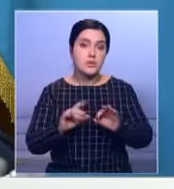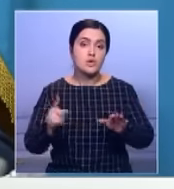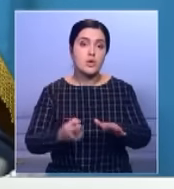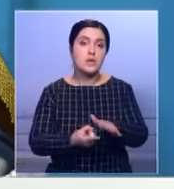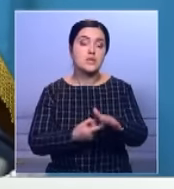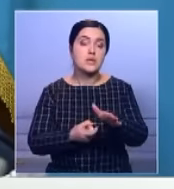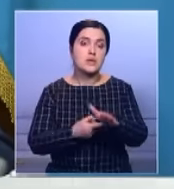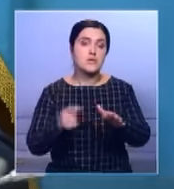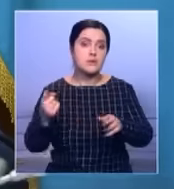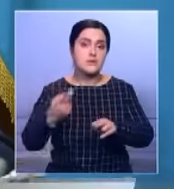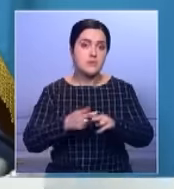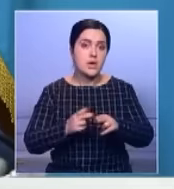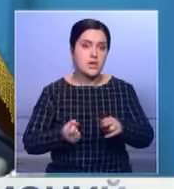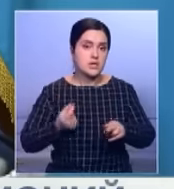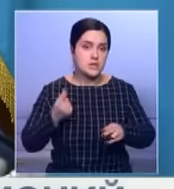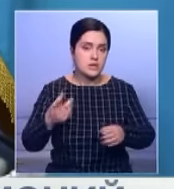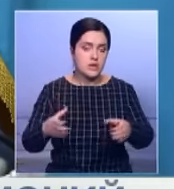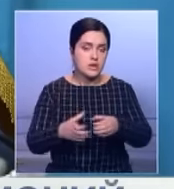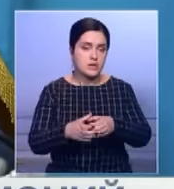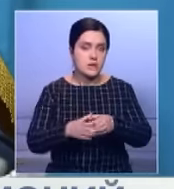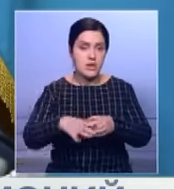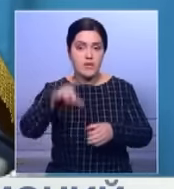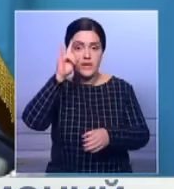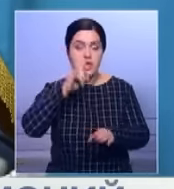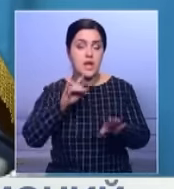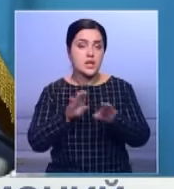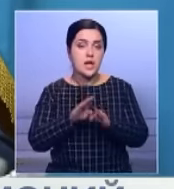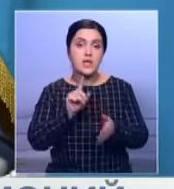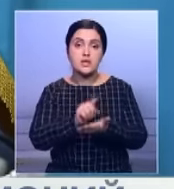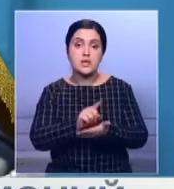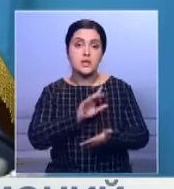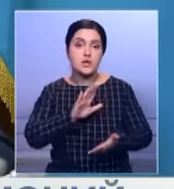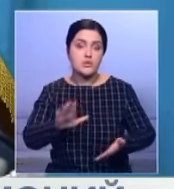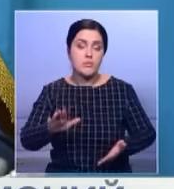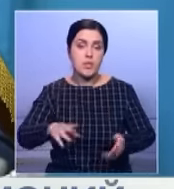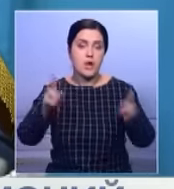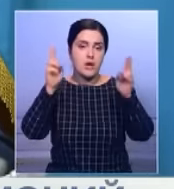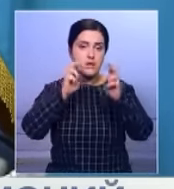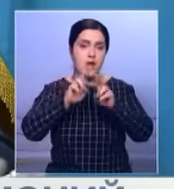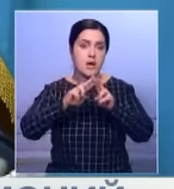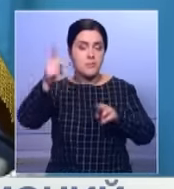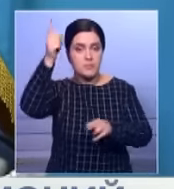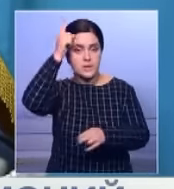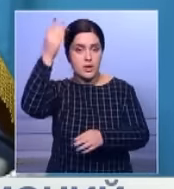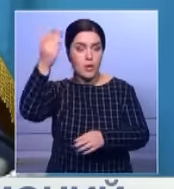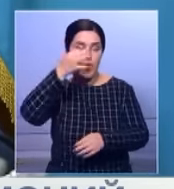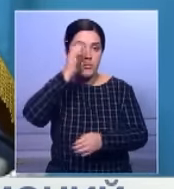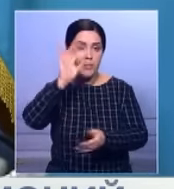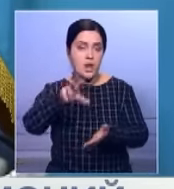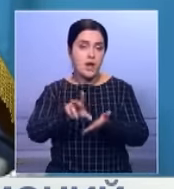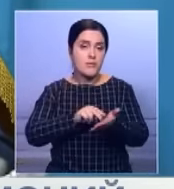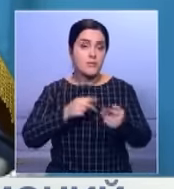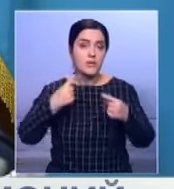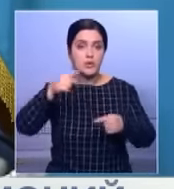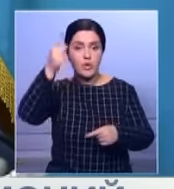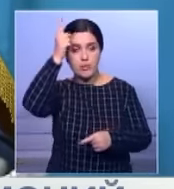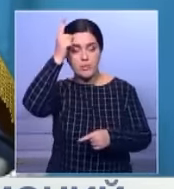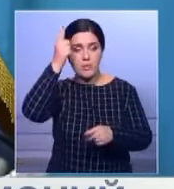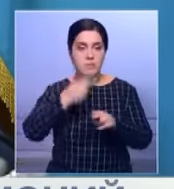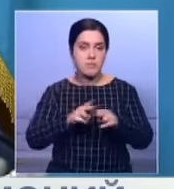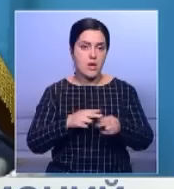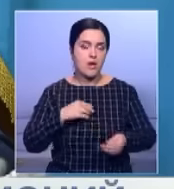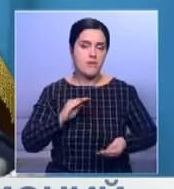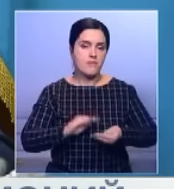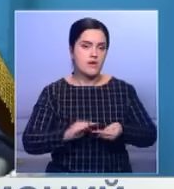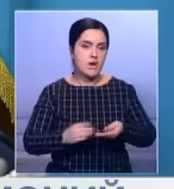ведут несколько организаций в Казахстане. Так не должно быть. Изучали немецкий опыт, другие опыты. Все равно все это